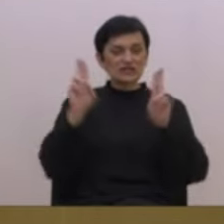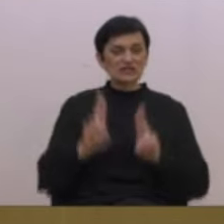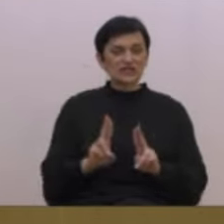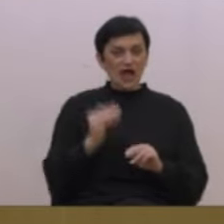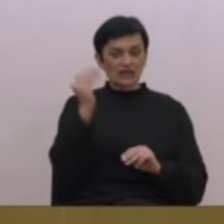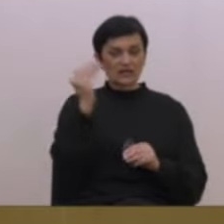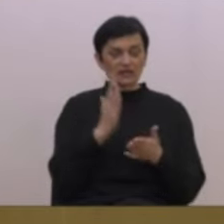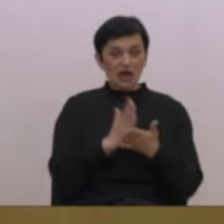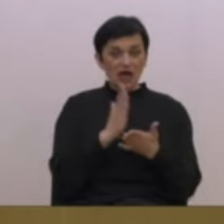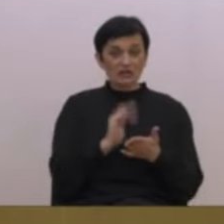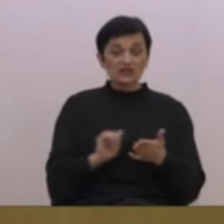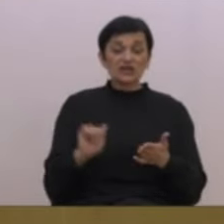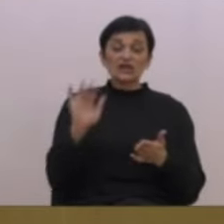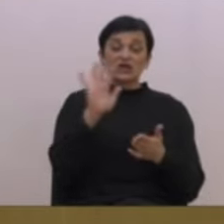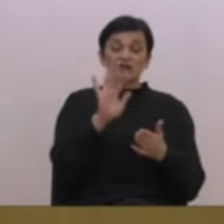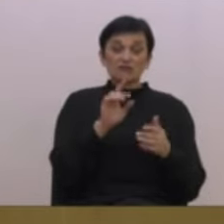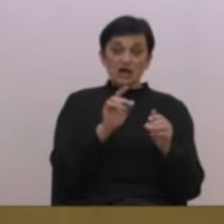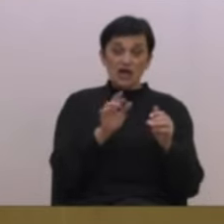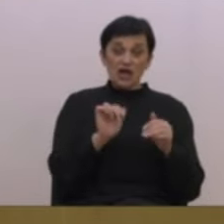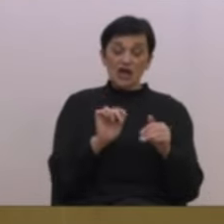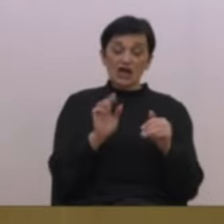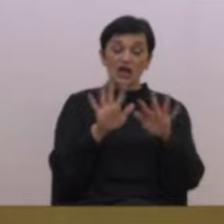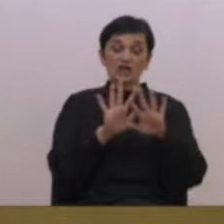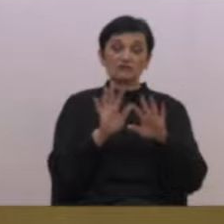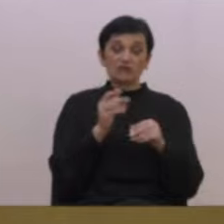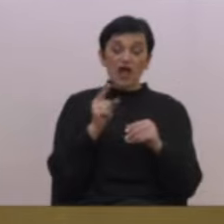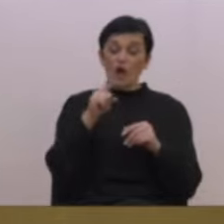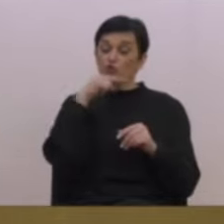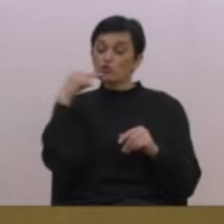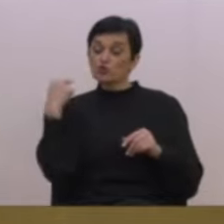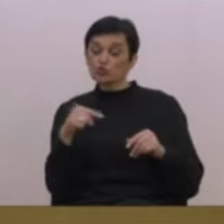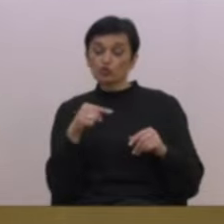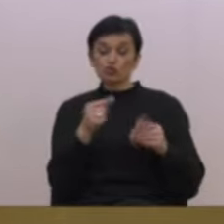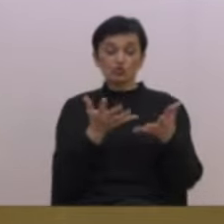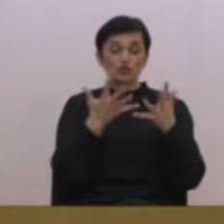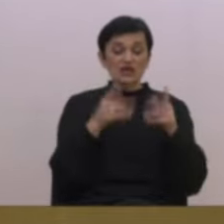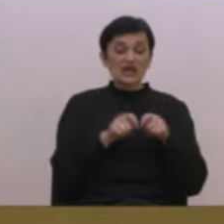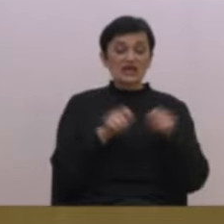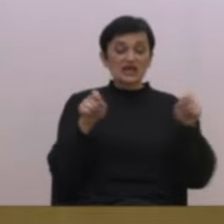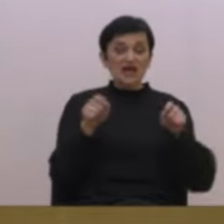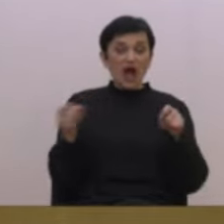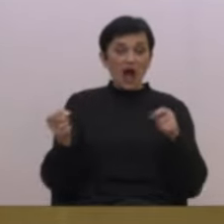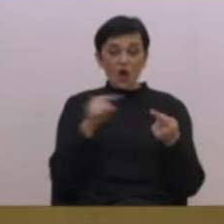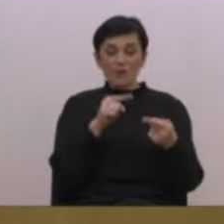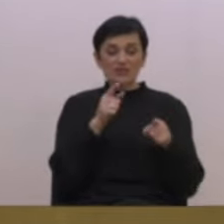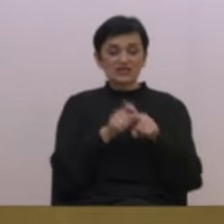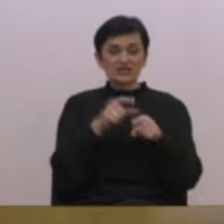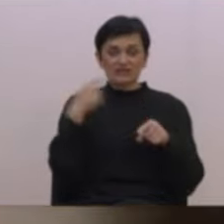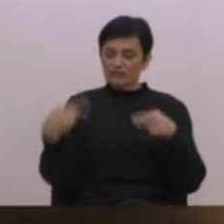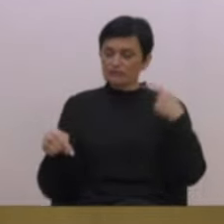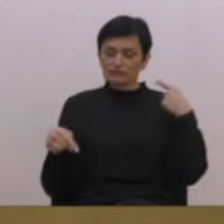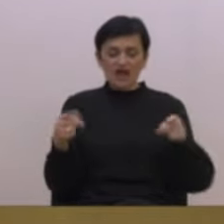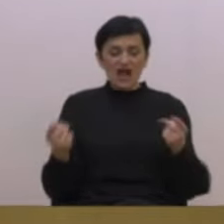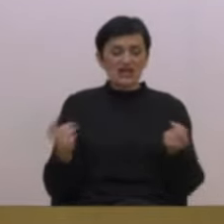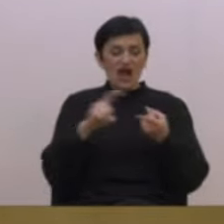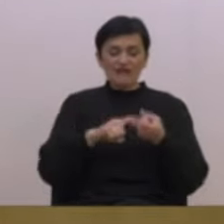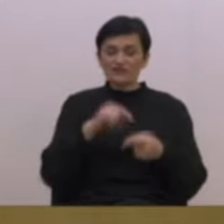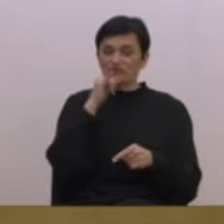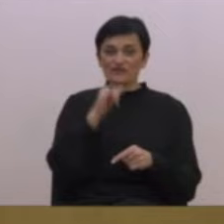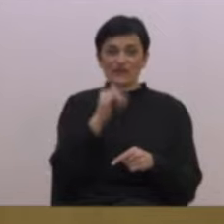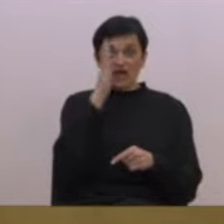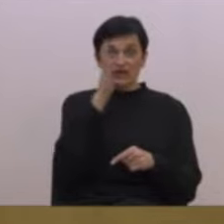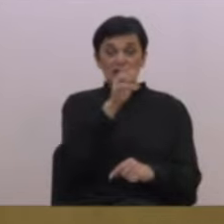და გამჭვირვალობა და რუსული როგორც ითქვები არის ანტონიმები და მათ ვერანაირი საერთო დაკავშირი ერთმანეთთან ვერ იქნება მაგრამ